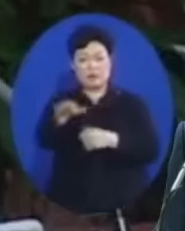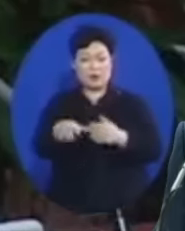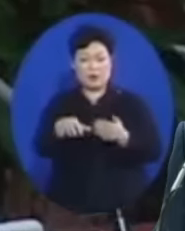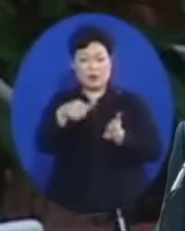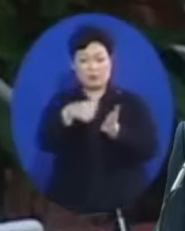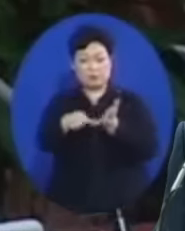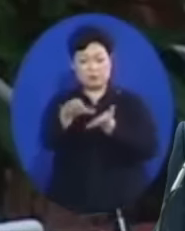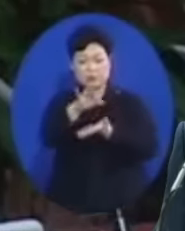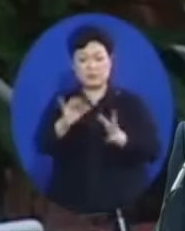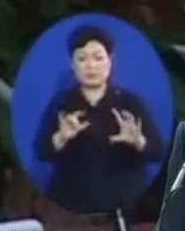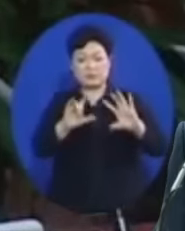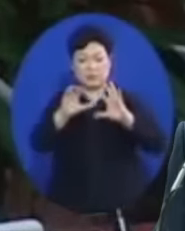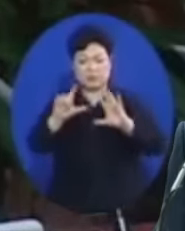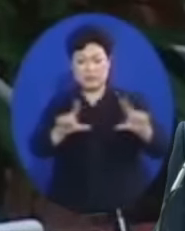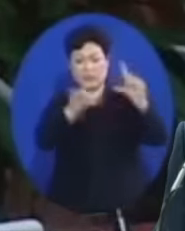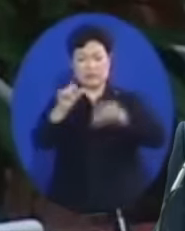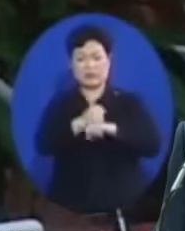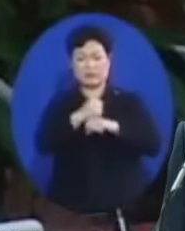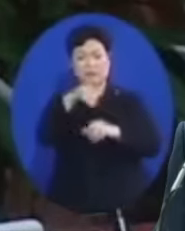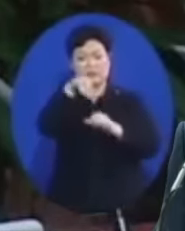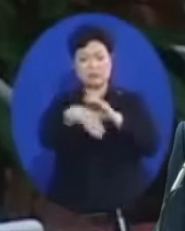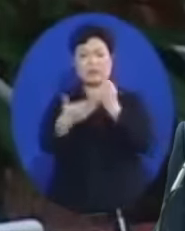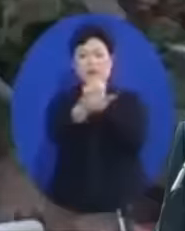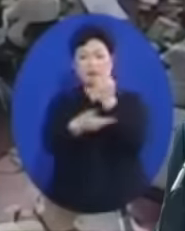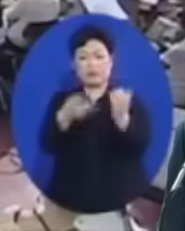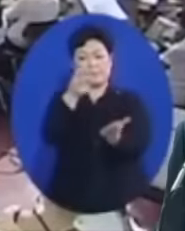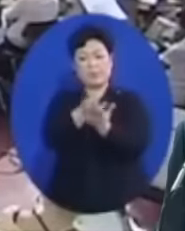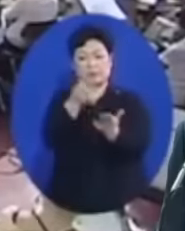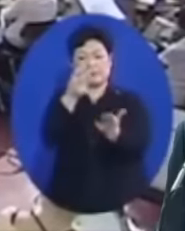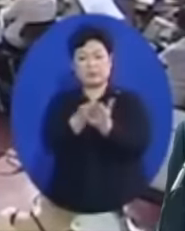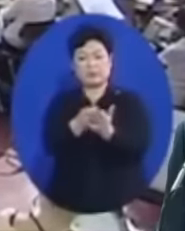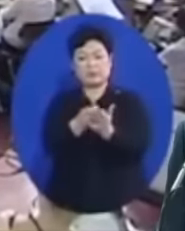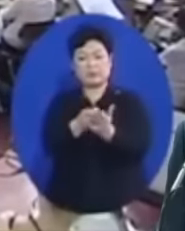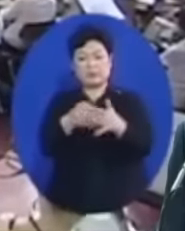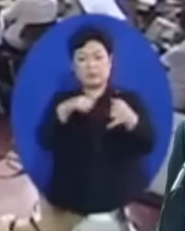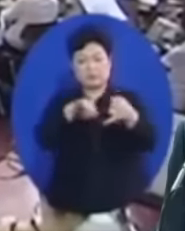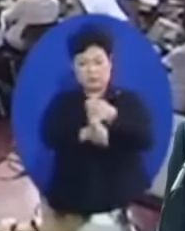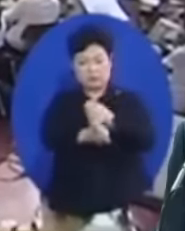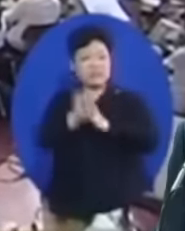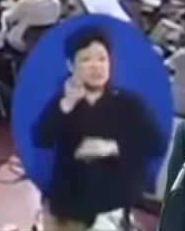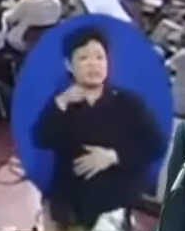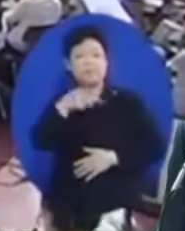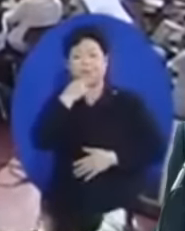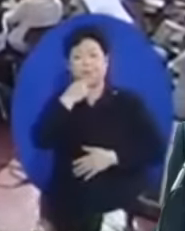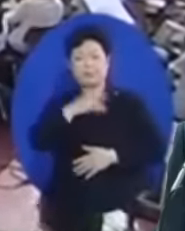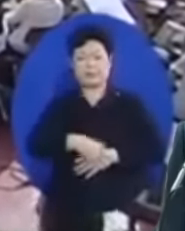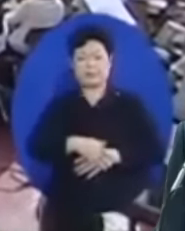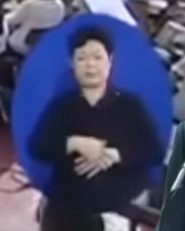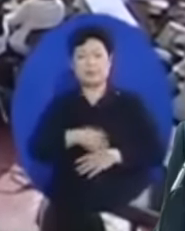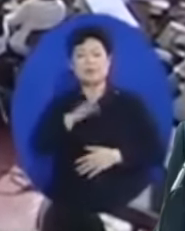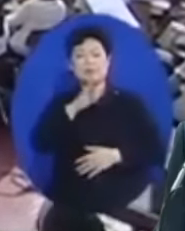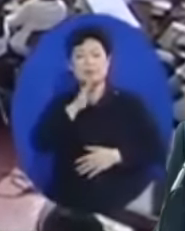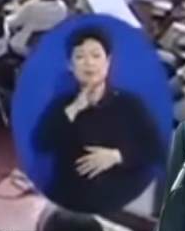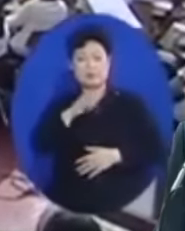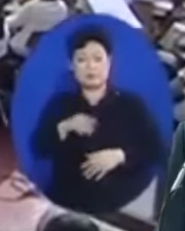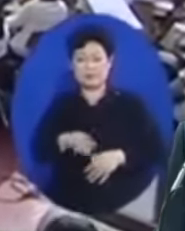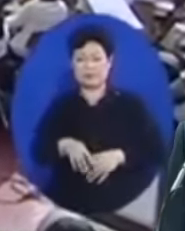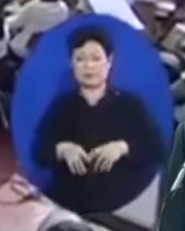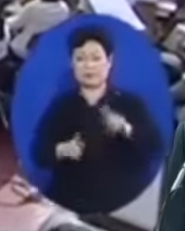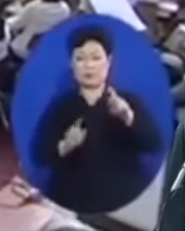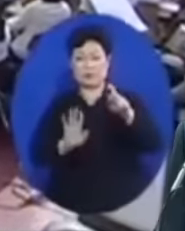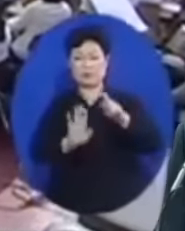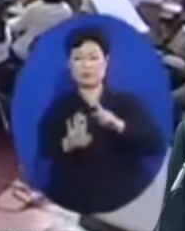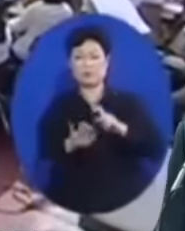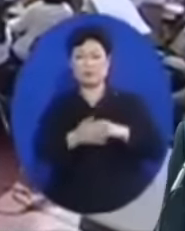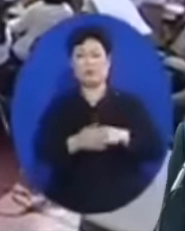물질적인 생활을 하는데도 심고 거두는 법칙은 어김없이 다가오는 것입니다 그것은 피할 수가 없습니다. 고린도후서 9장